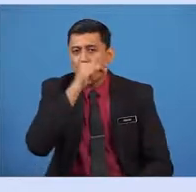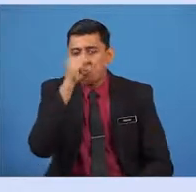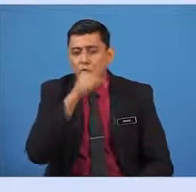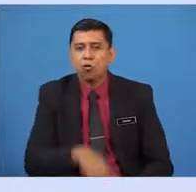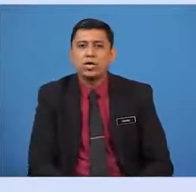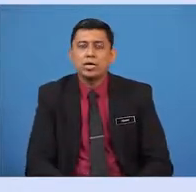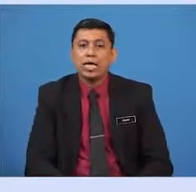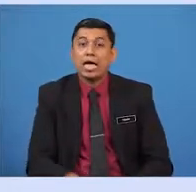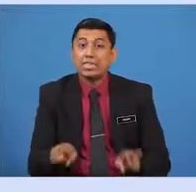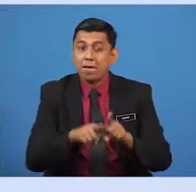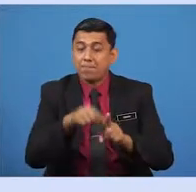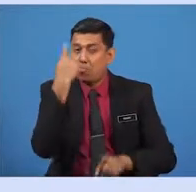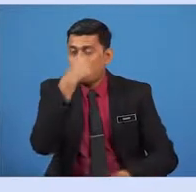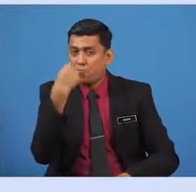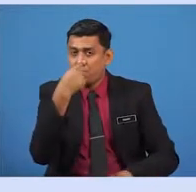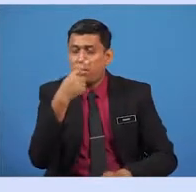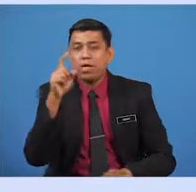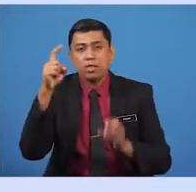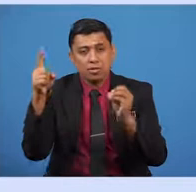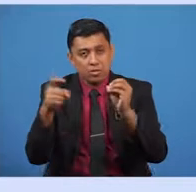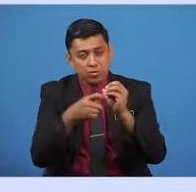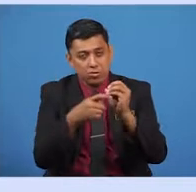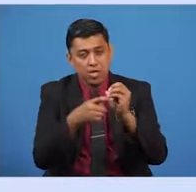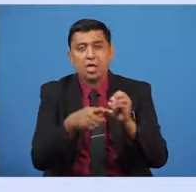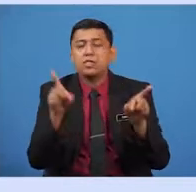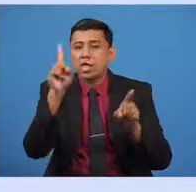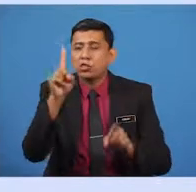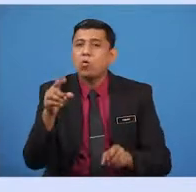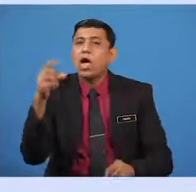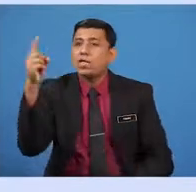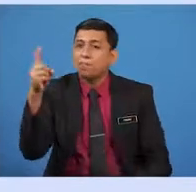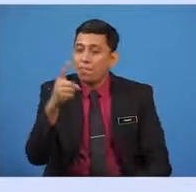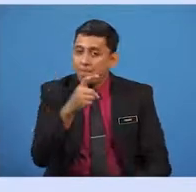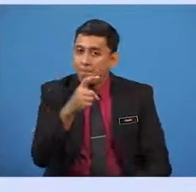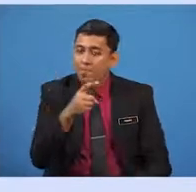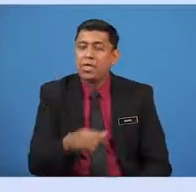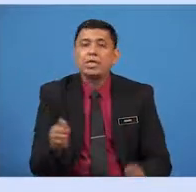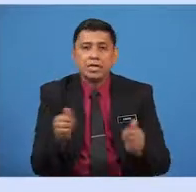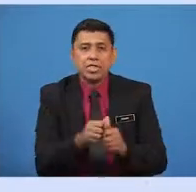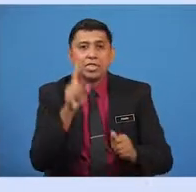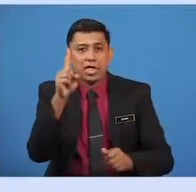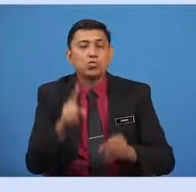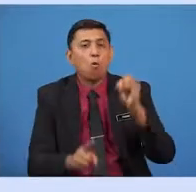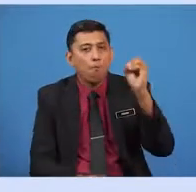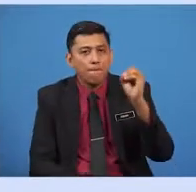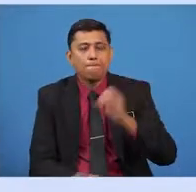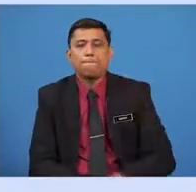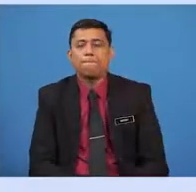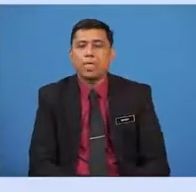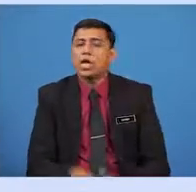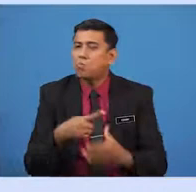kembar seiras terdiri daripada persenyawaan antara satu sperma dengan satu